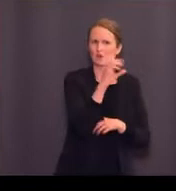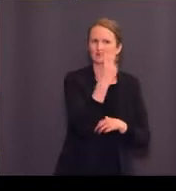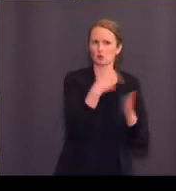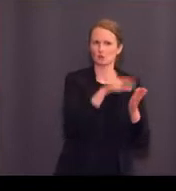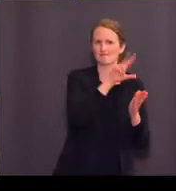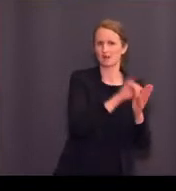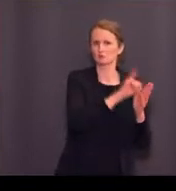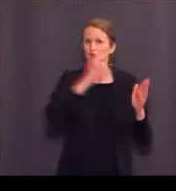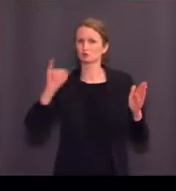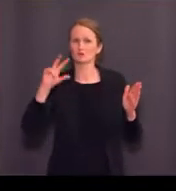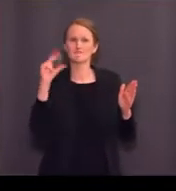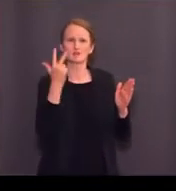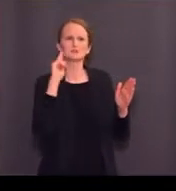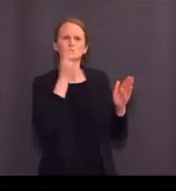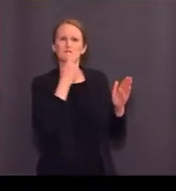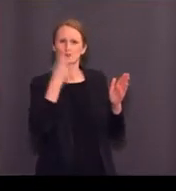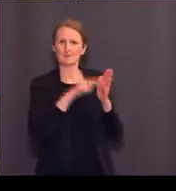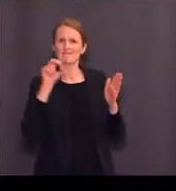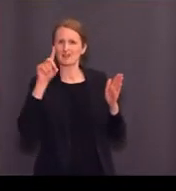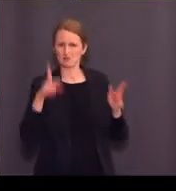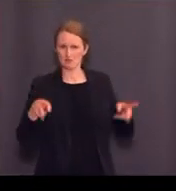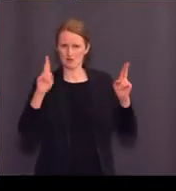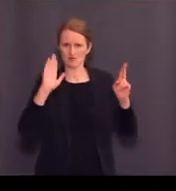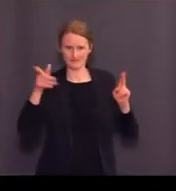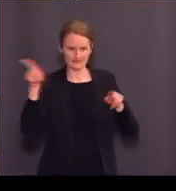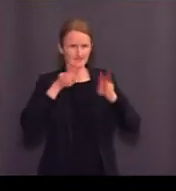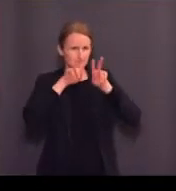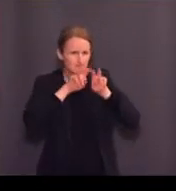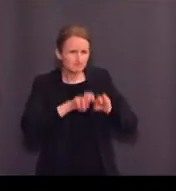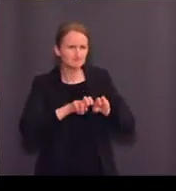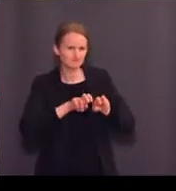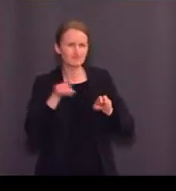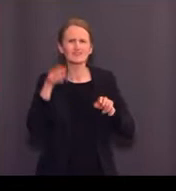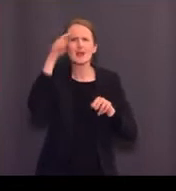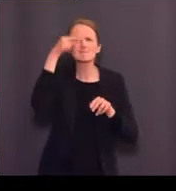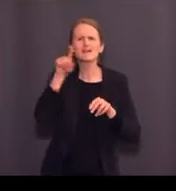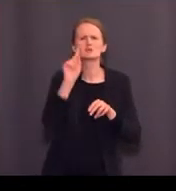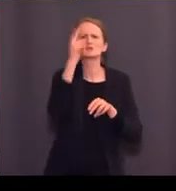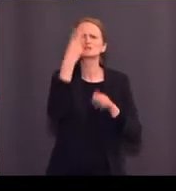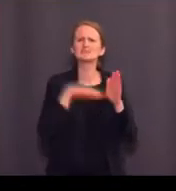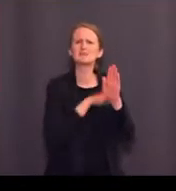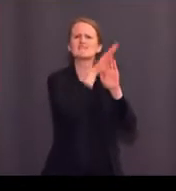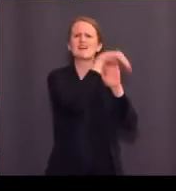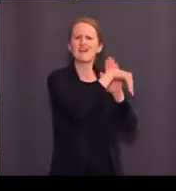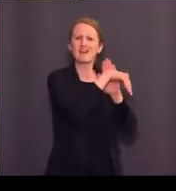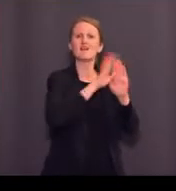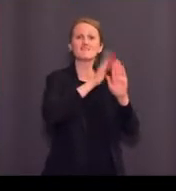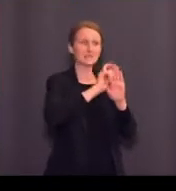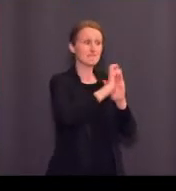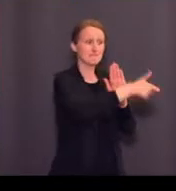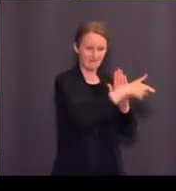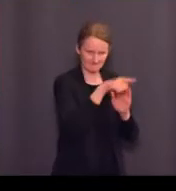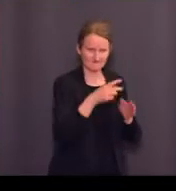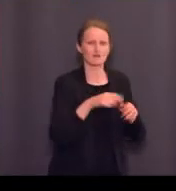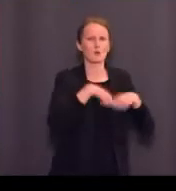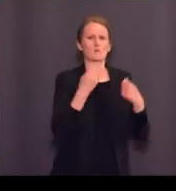donc directement en succession de la deuxième vague qui nous a frappés au mois d'octobre et au mois de novembre.